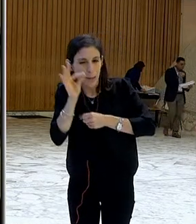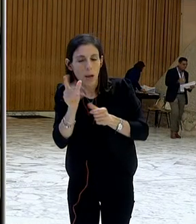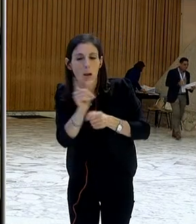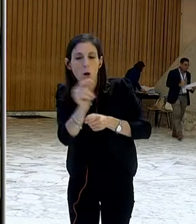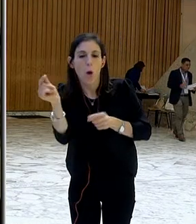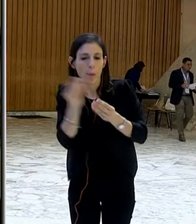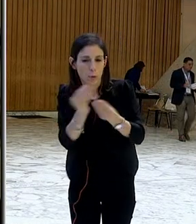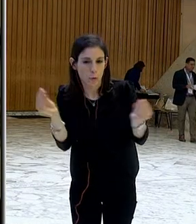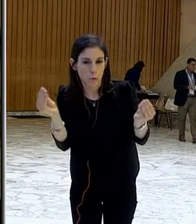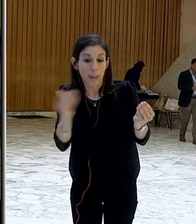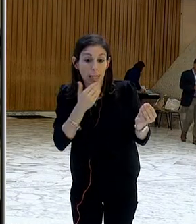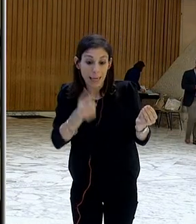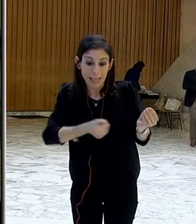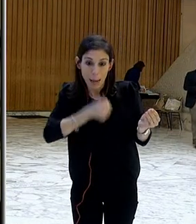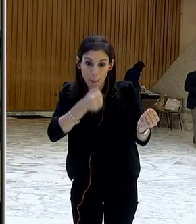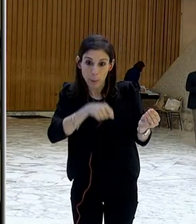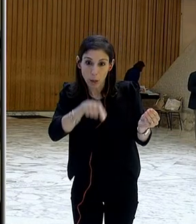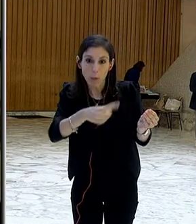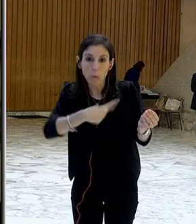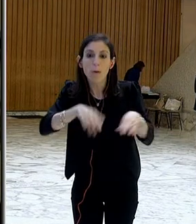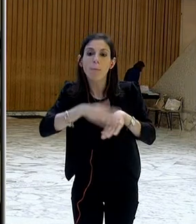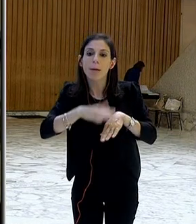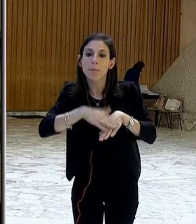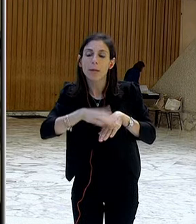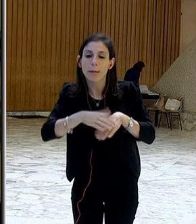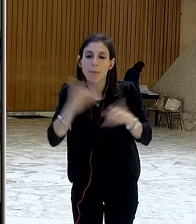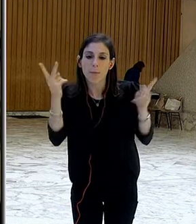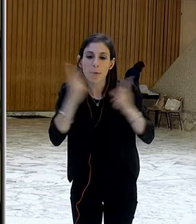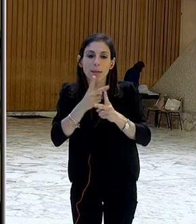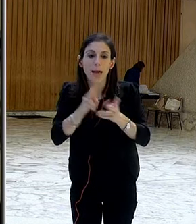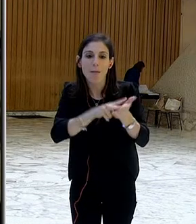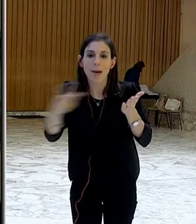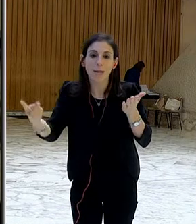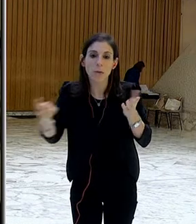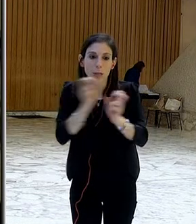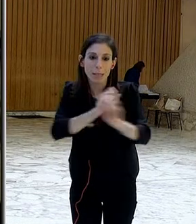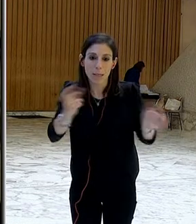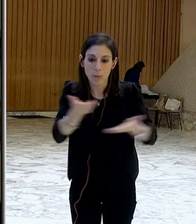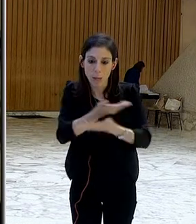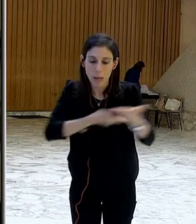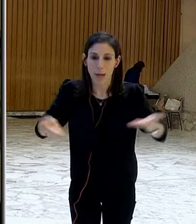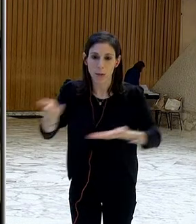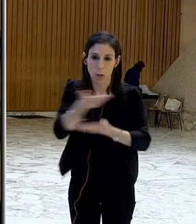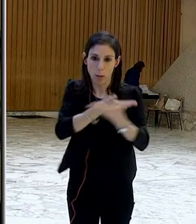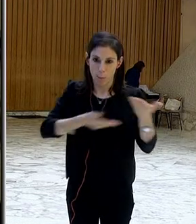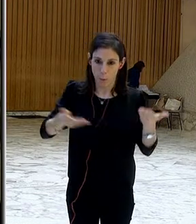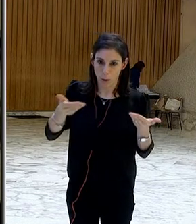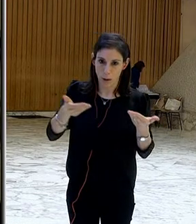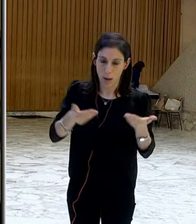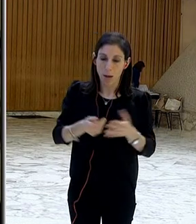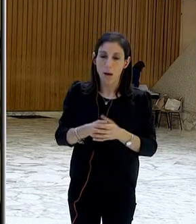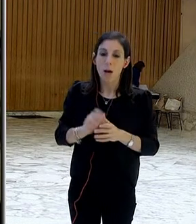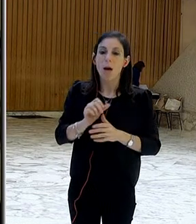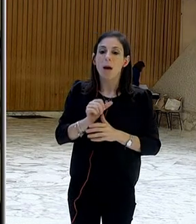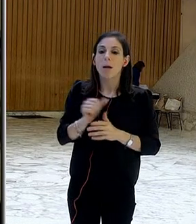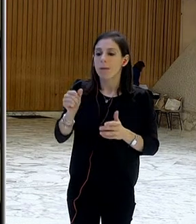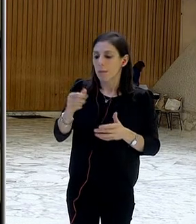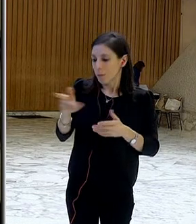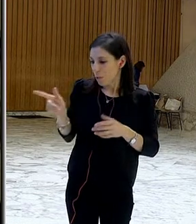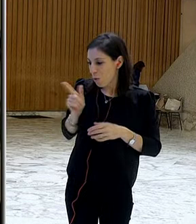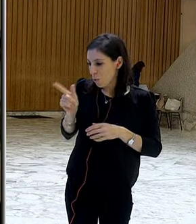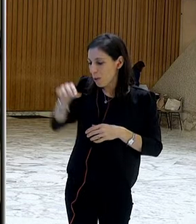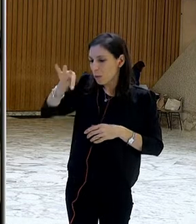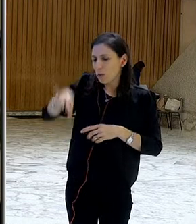apostolat, nous avons expérimenté l'évangélisation mutuelle, laissant le seul grand maître au milieu de nous nous entraîner à sa suite.